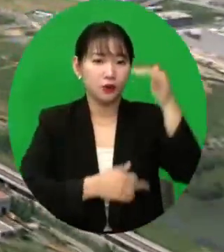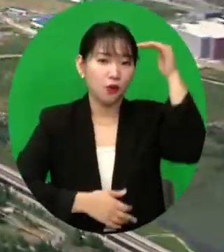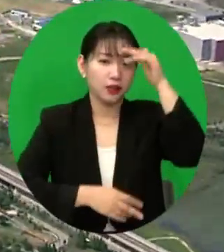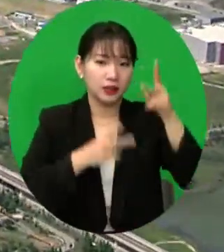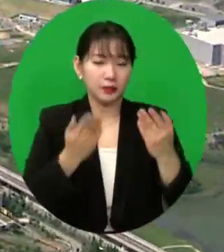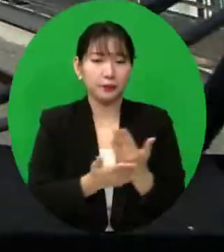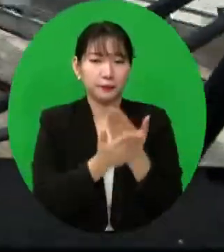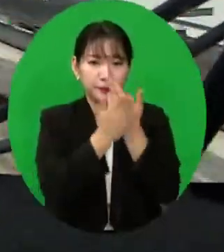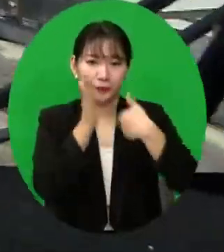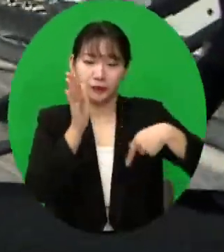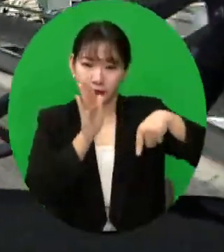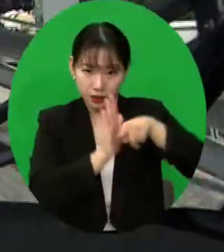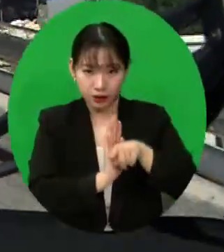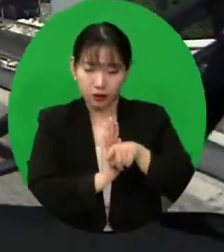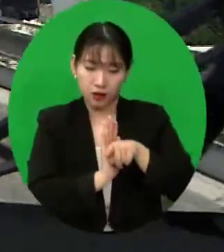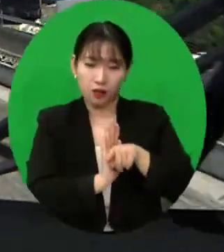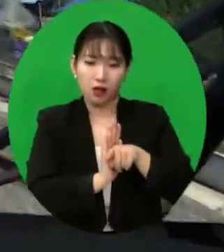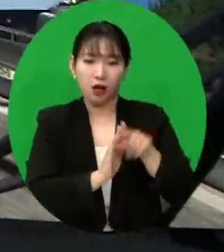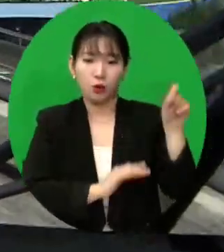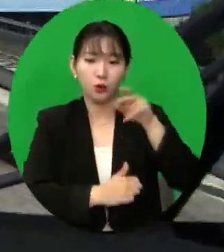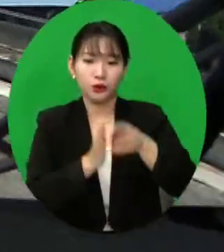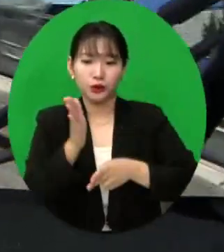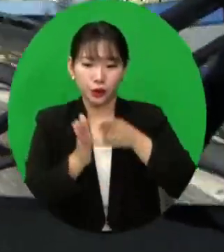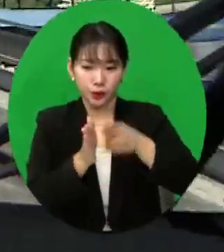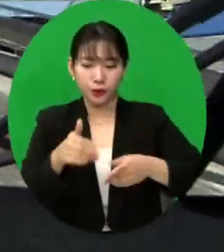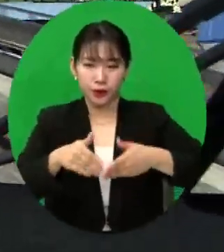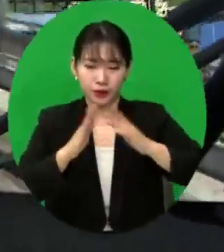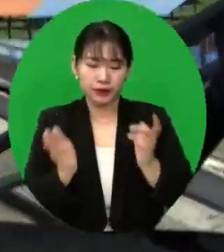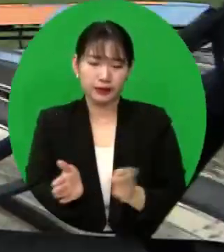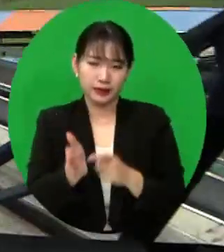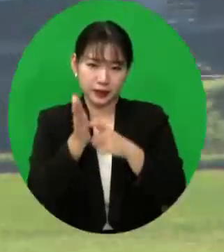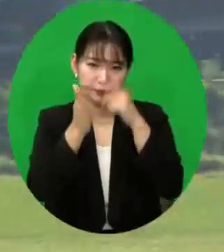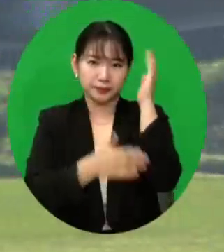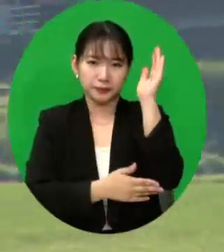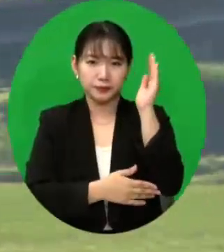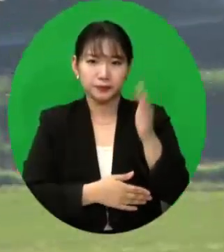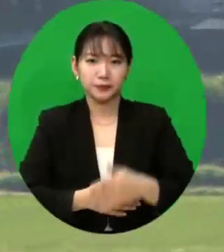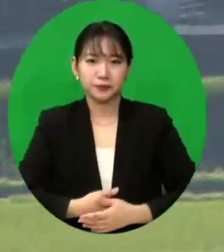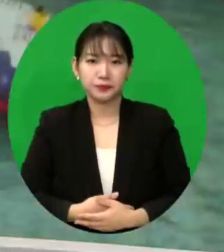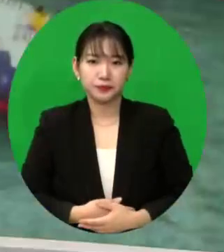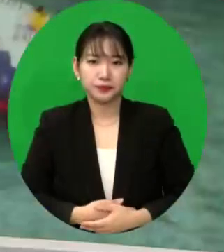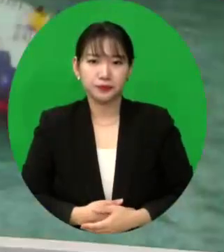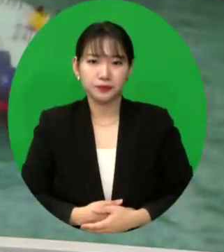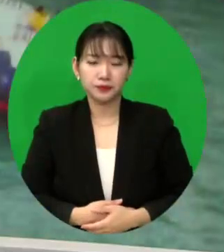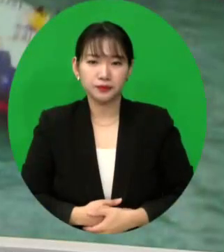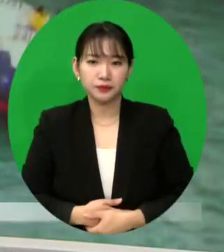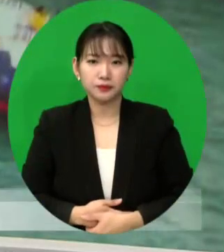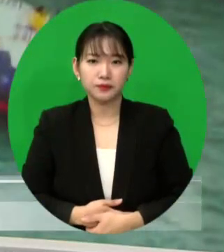관광산업 발전을 위해서도 고속철도 건설은 시급하다고 강조했습니다.